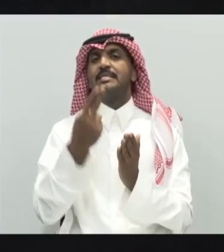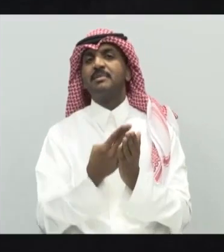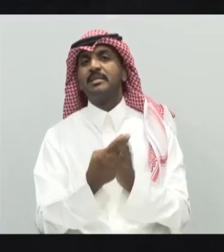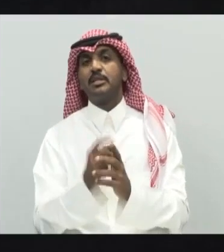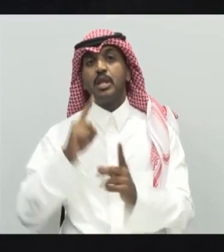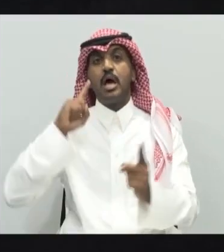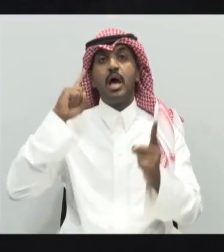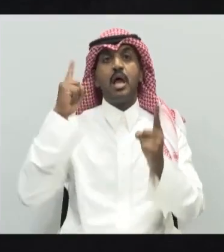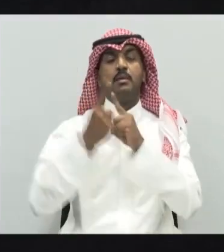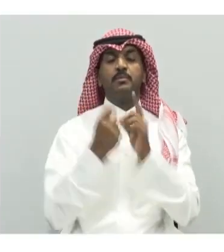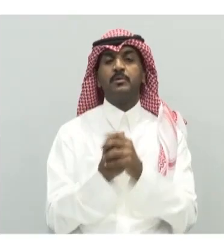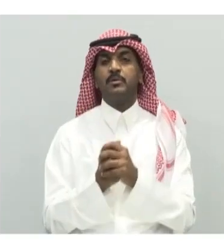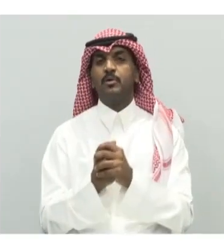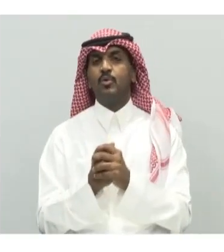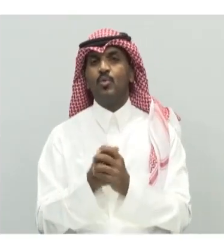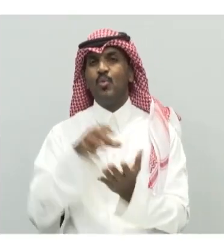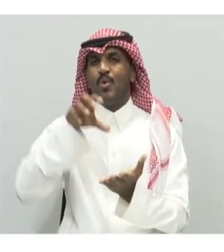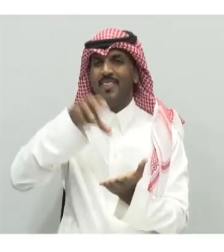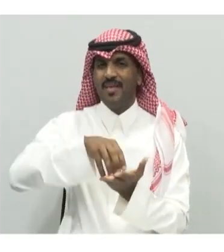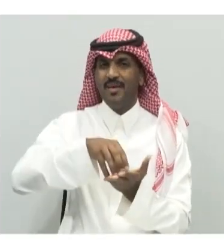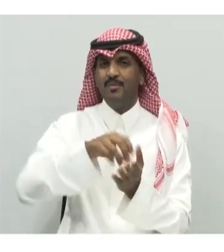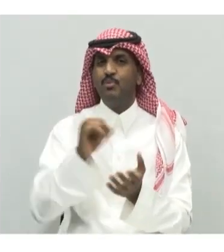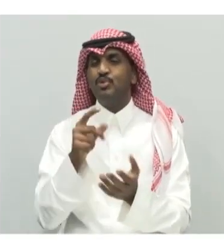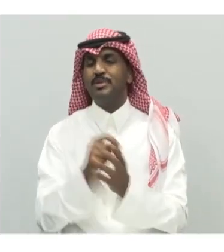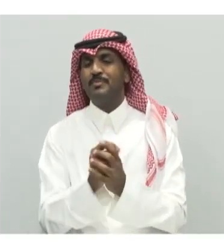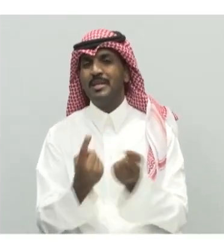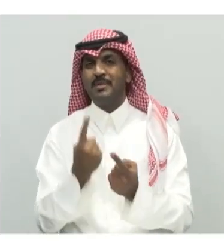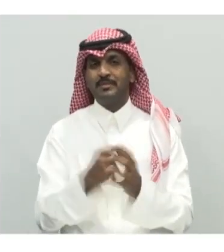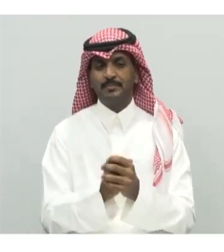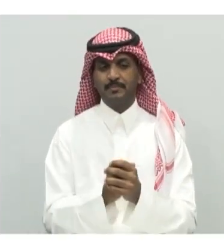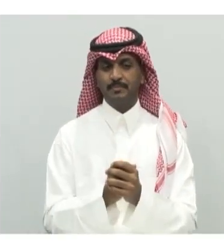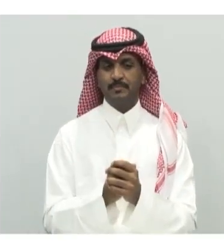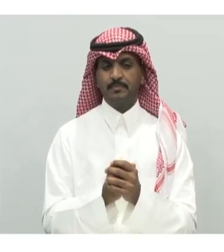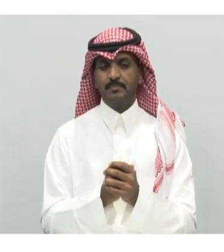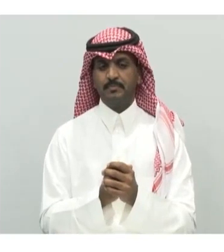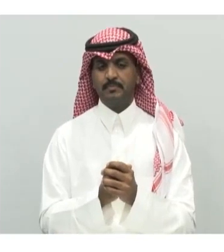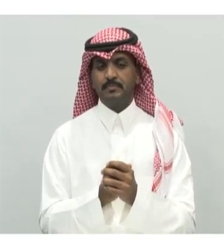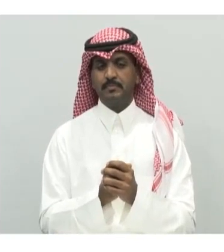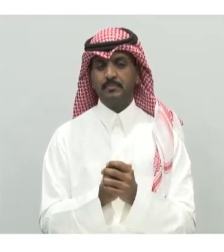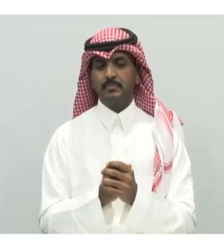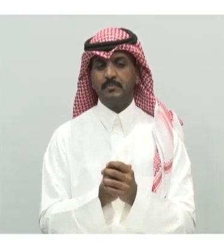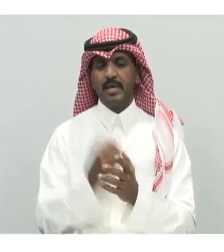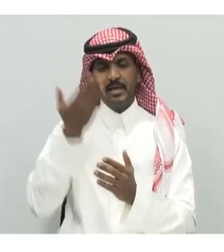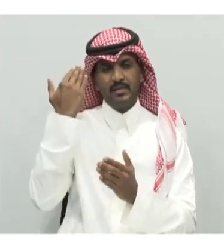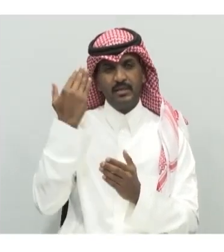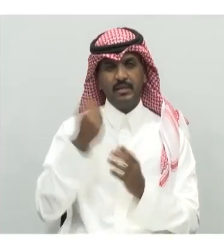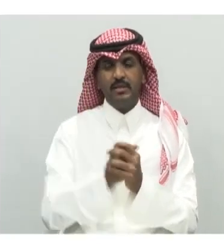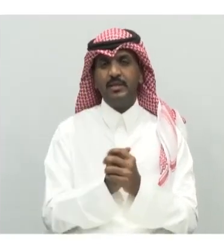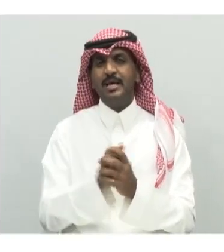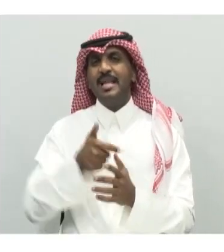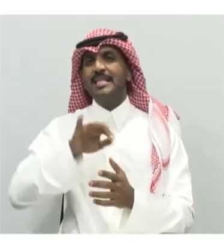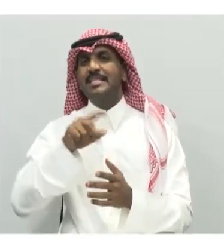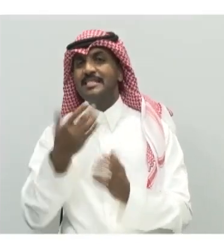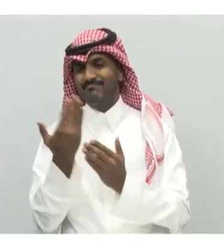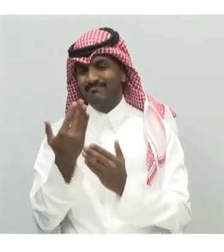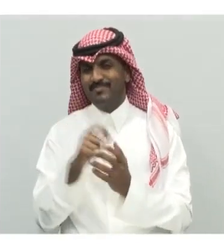العالم ووضع معجم النبات نعلم ان اول خريطه كانت لي الادريسي